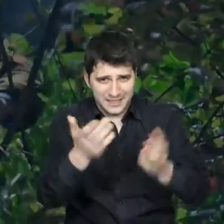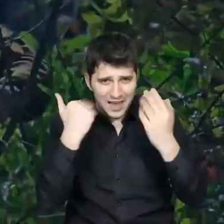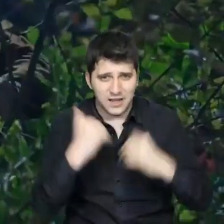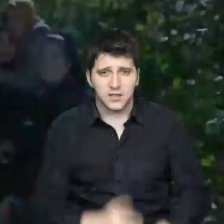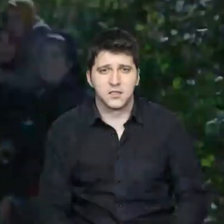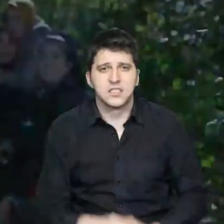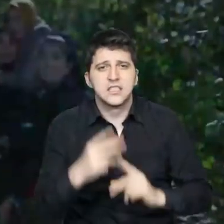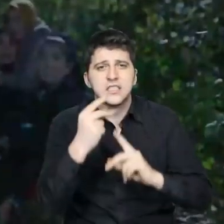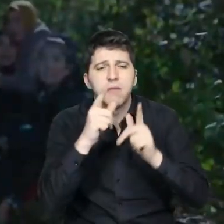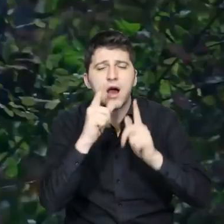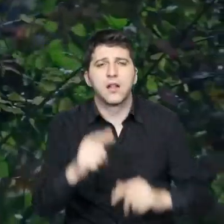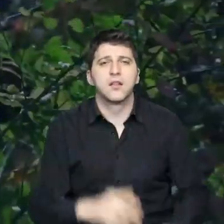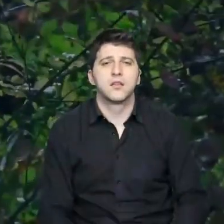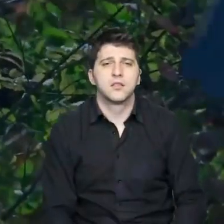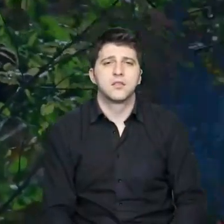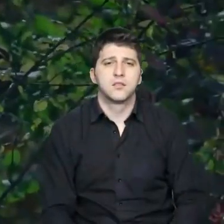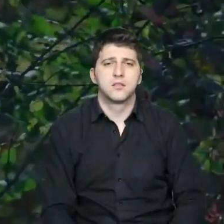İsmail!